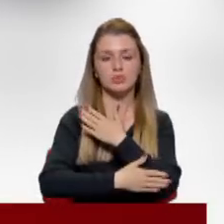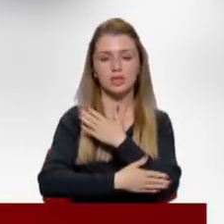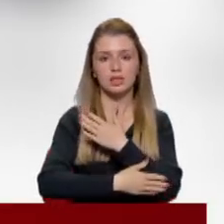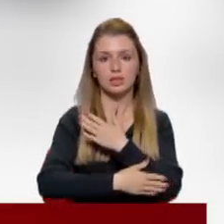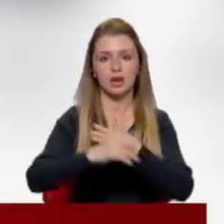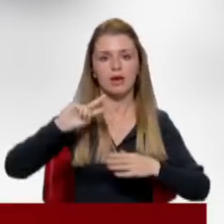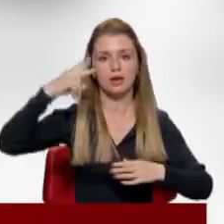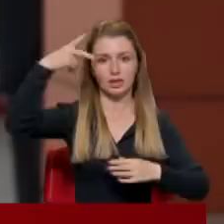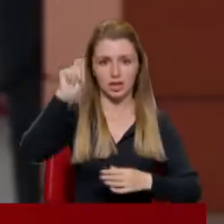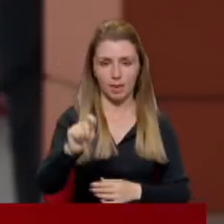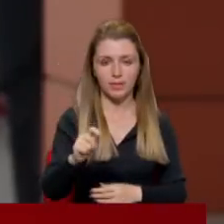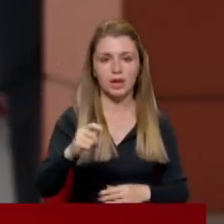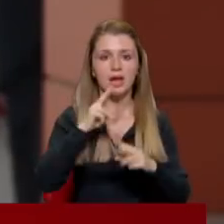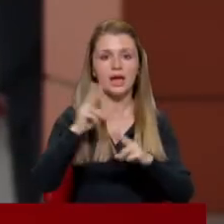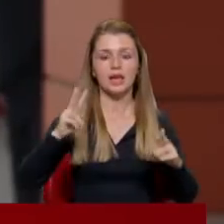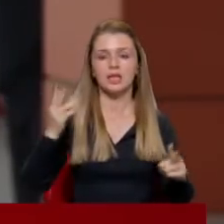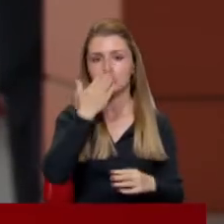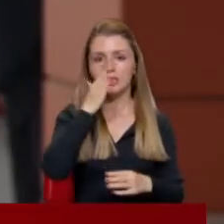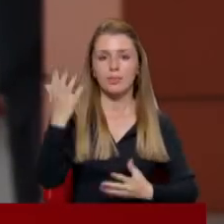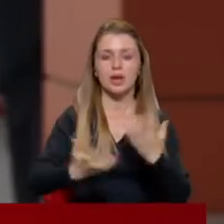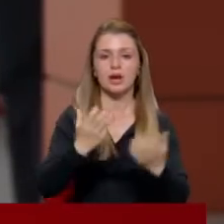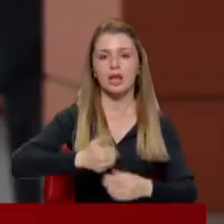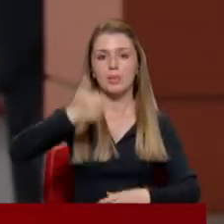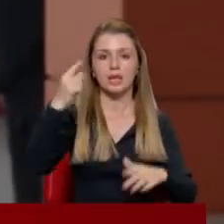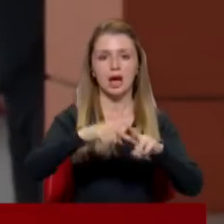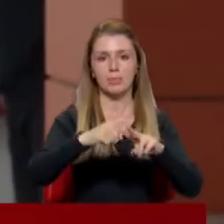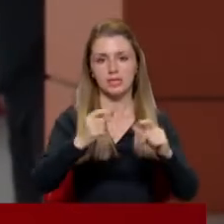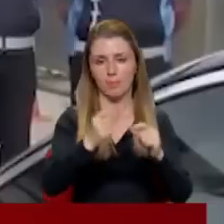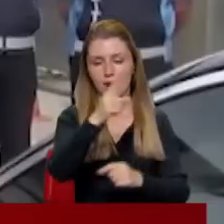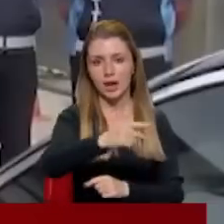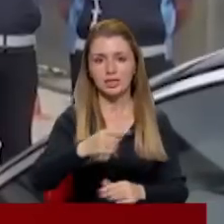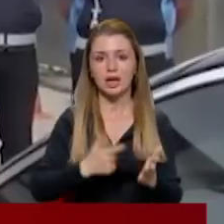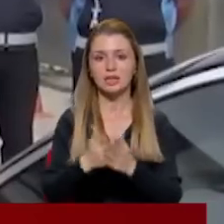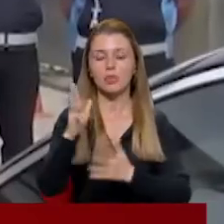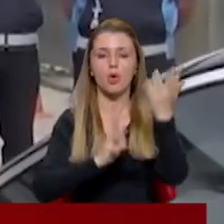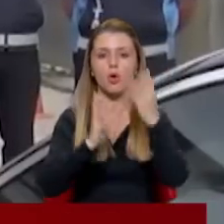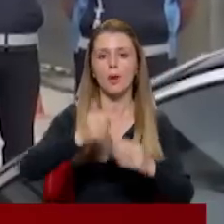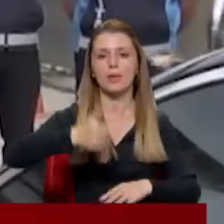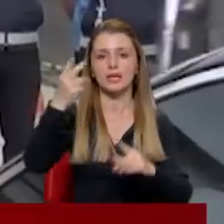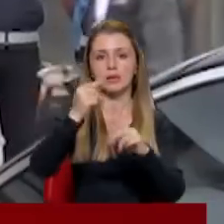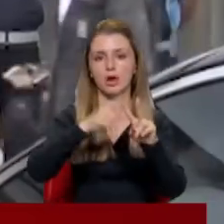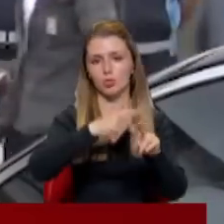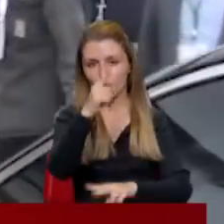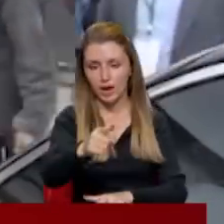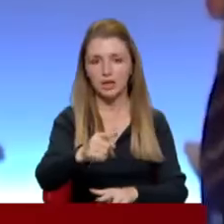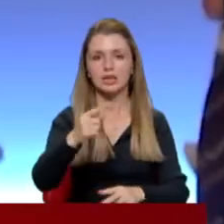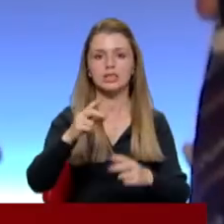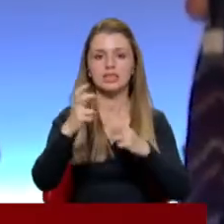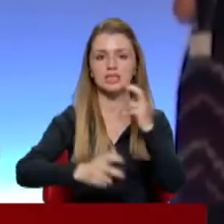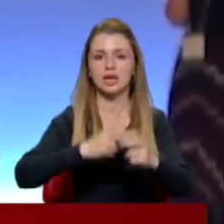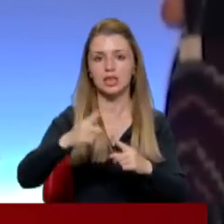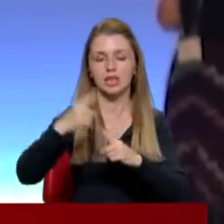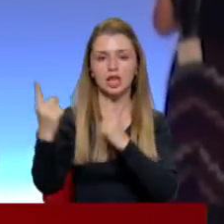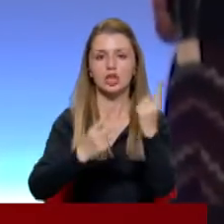terfi eden isimler Enerji ve Tabii Kaynaklar Bakanı Alparslan Bayraktar tarım ve orman Bakanı İbrahim Yumaklı Sanayi ve